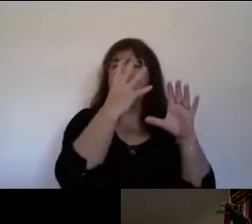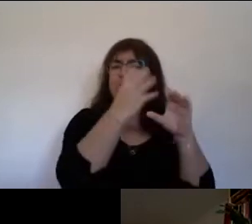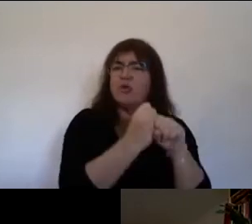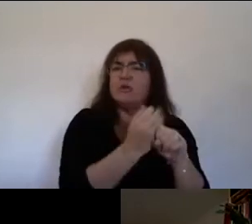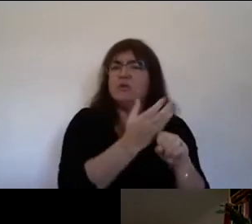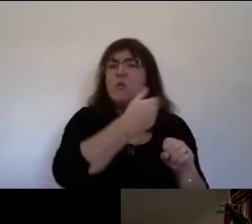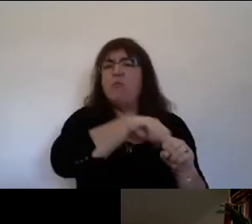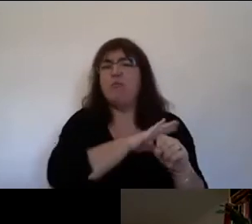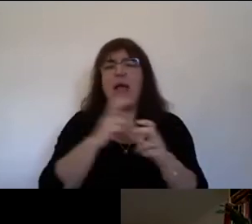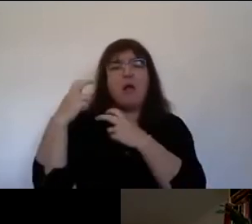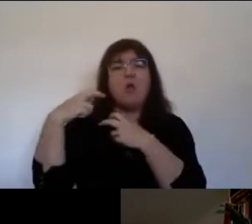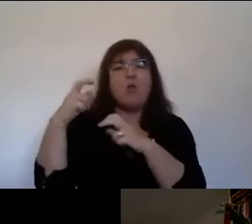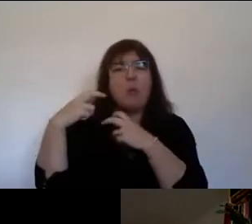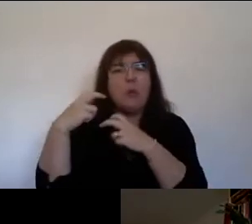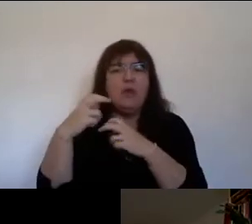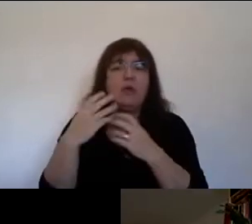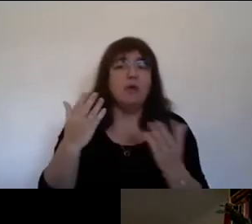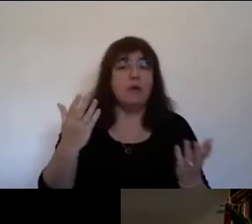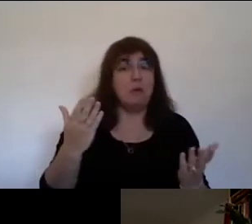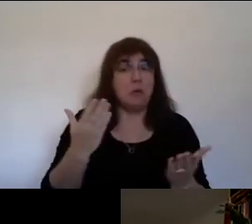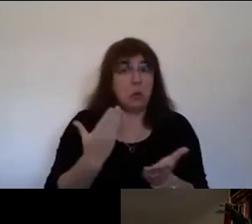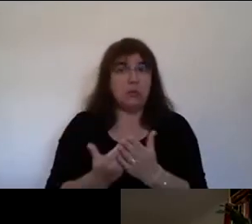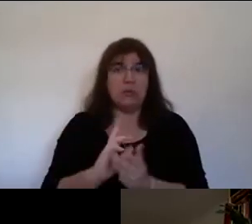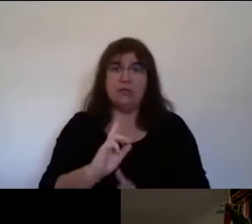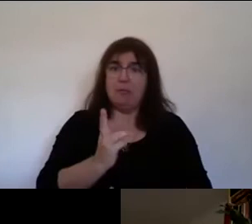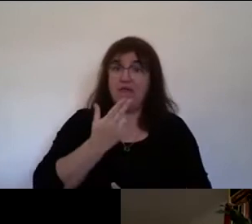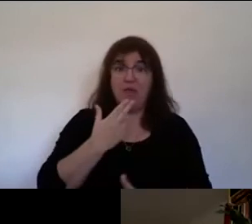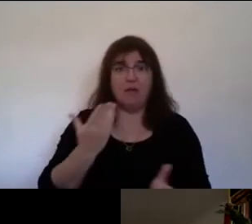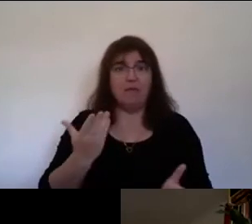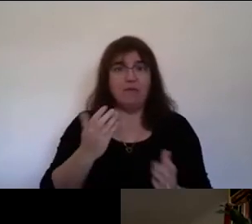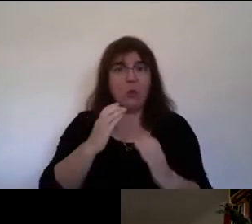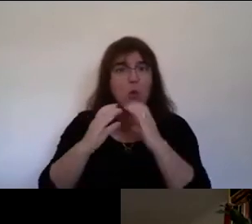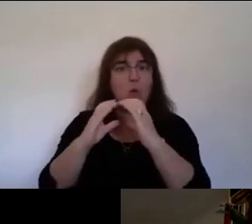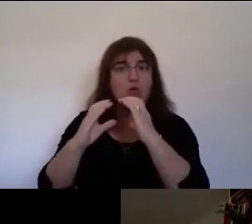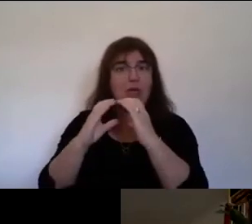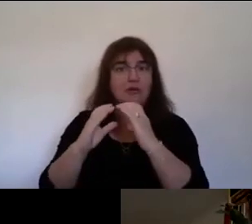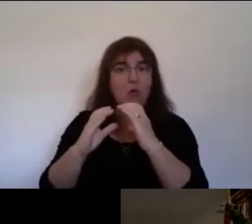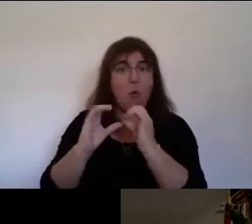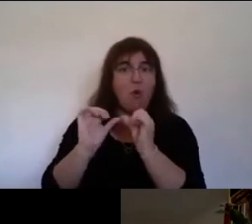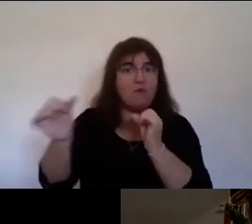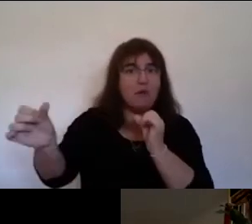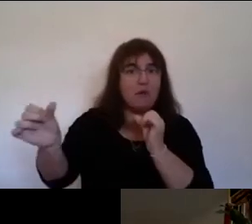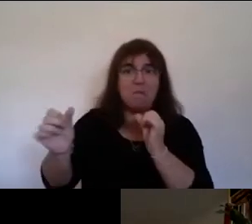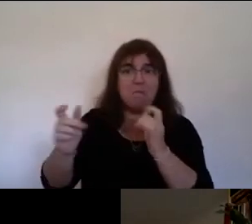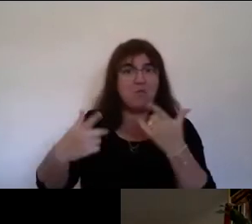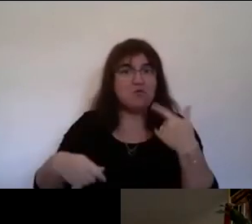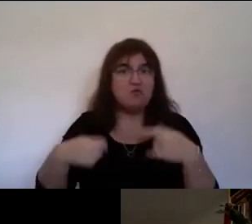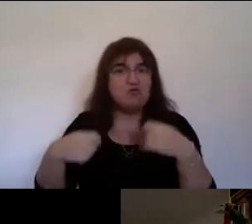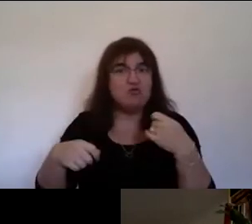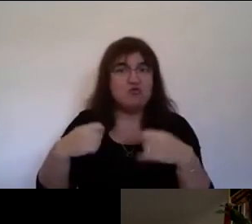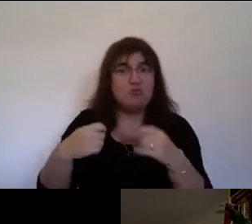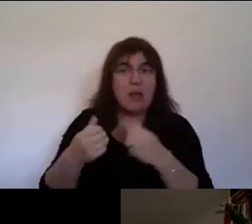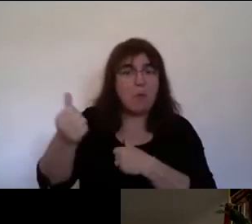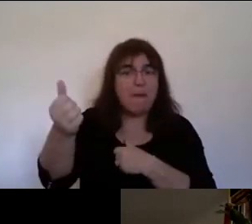des déplacements dans les musées. Et de ce fait, la communication devient plus fluide et ils sont complètement en